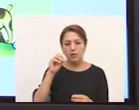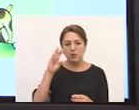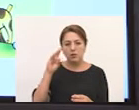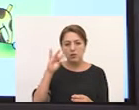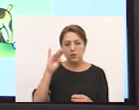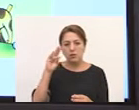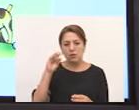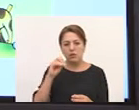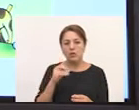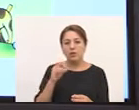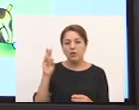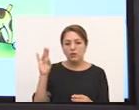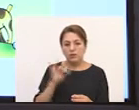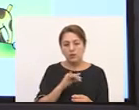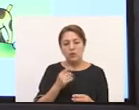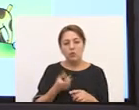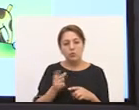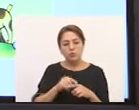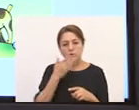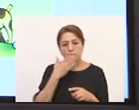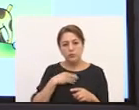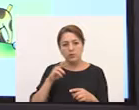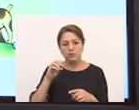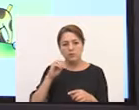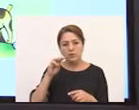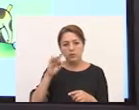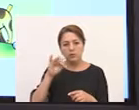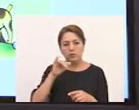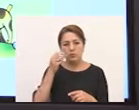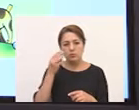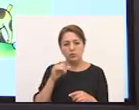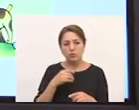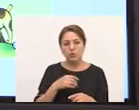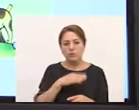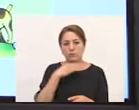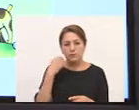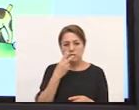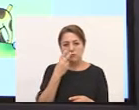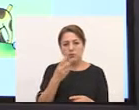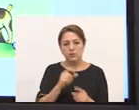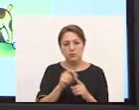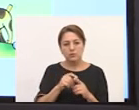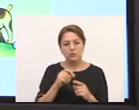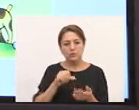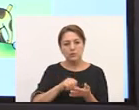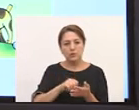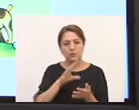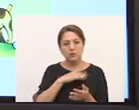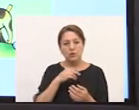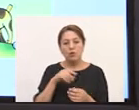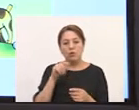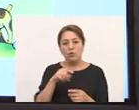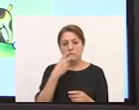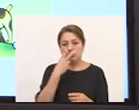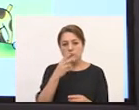Вы видели разные слова? Посмотрите, сколько удивительных фразеологизмов употребляет Пугачев. Он смотрит косо,